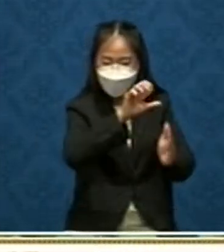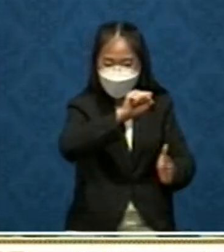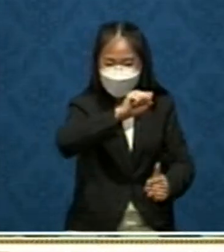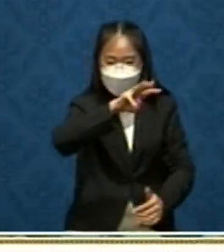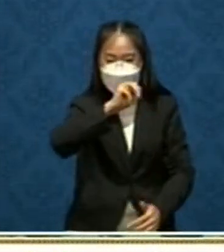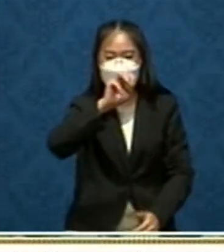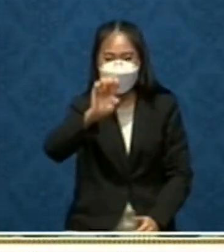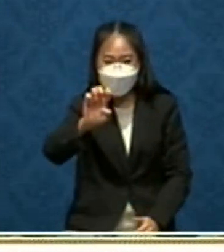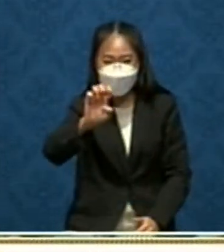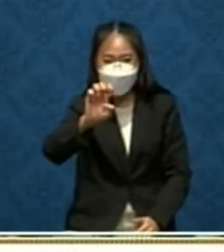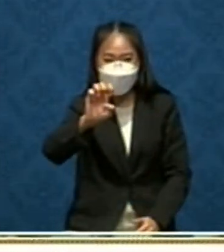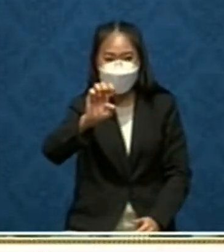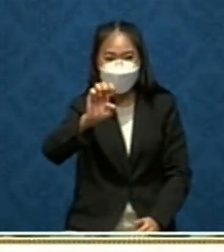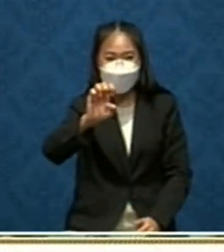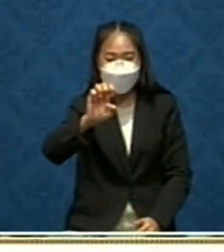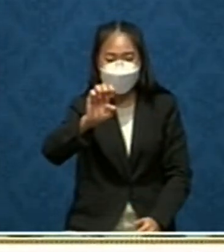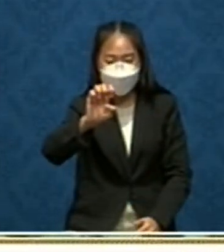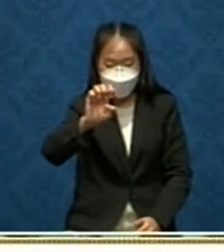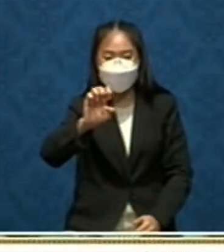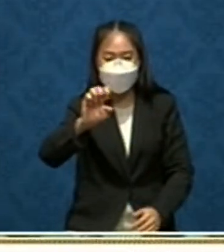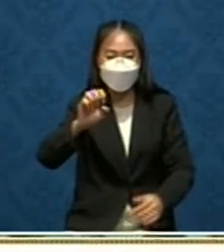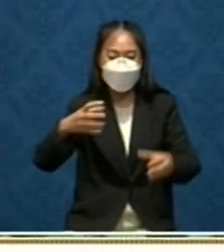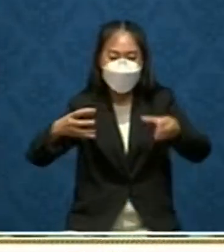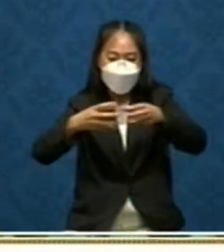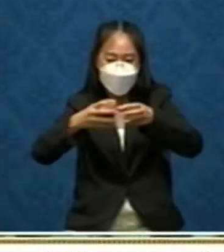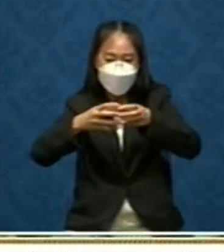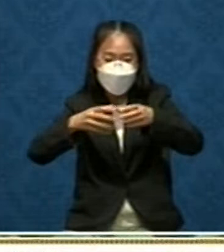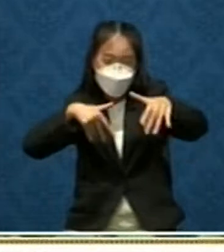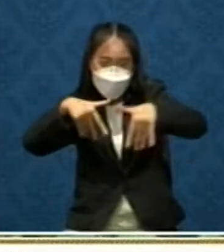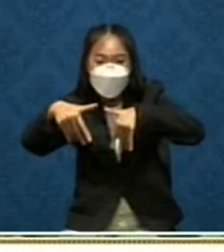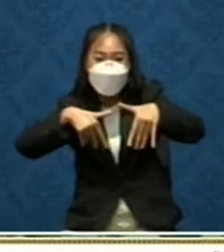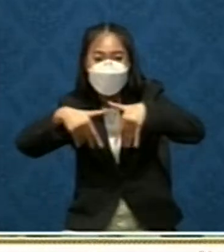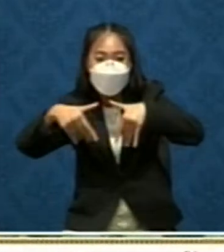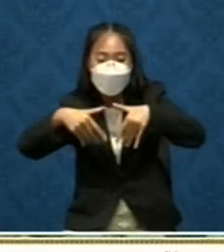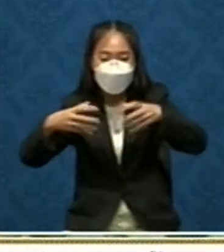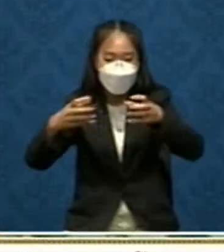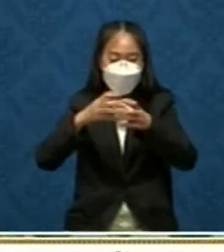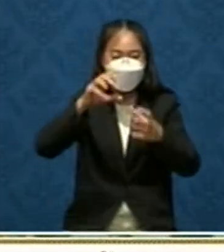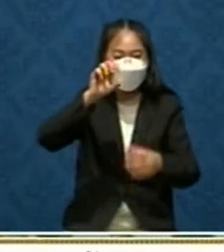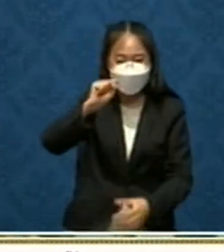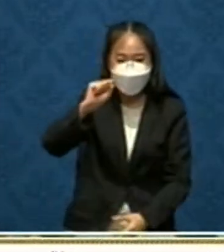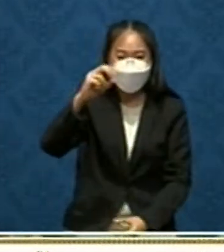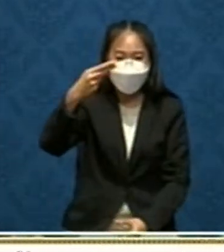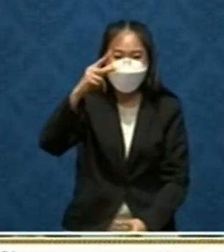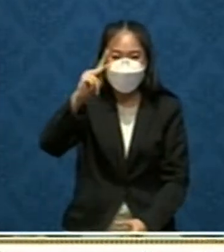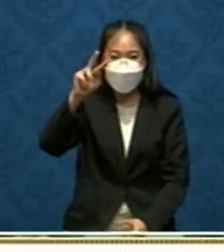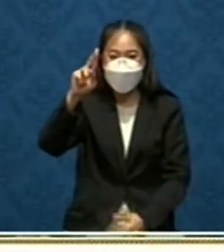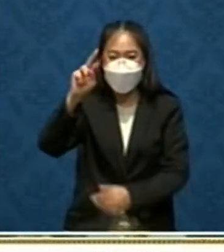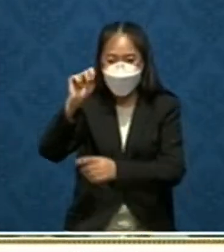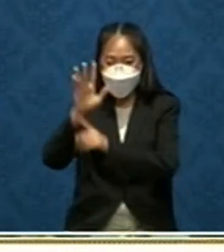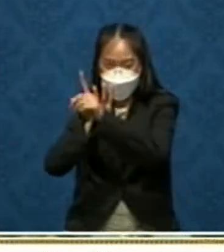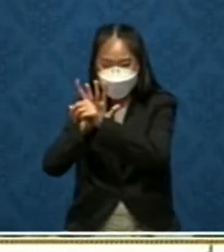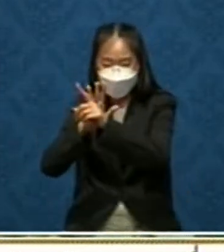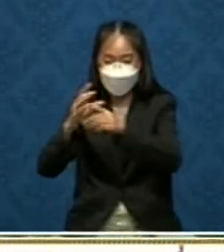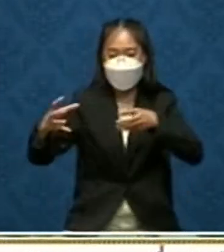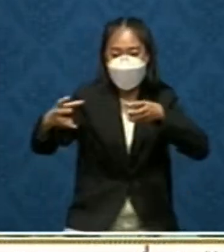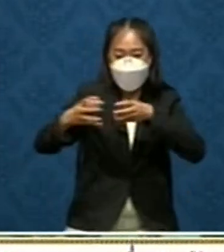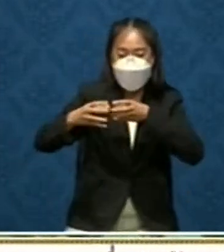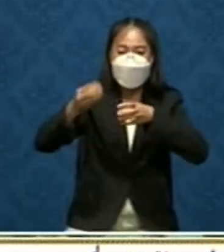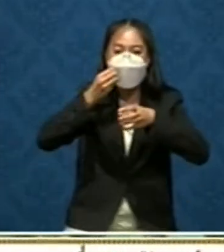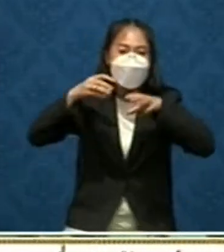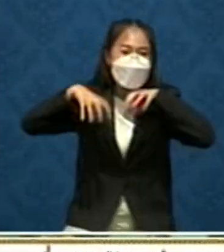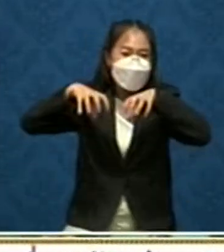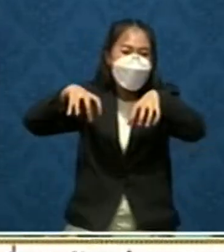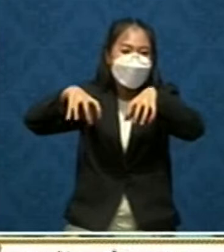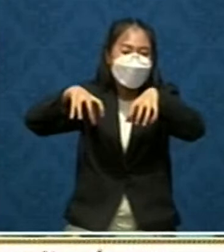วิศาคิดชมชน สะกร กองทุหมว่านไปจ